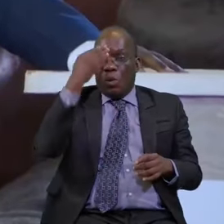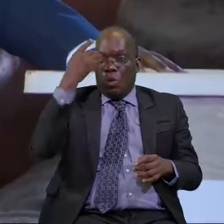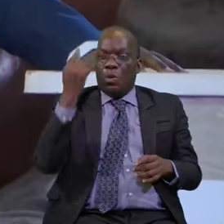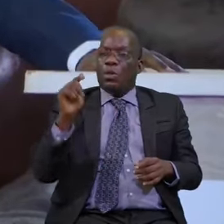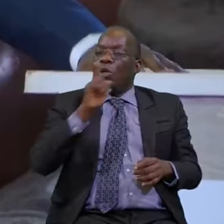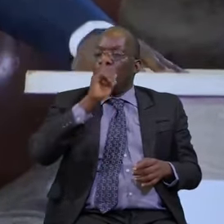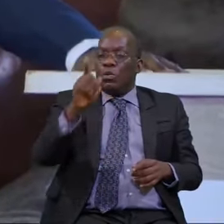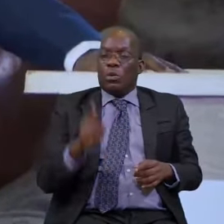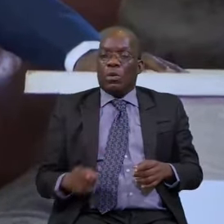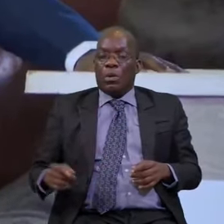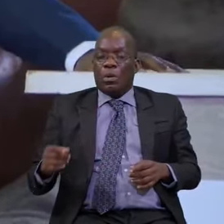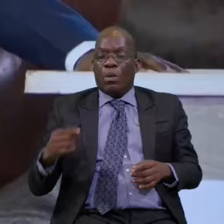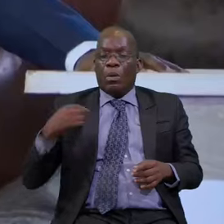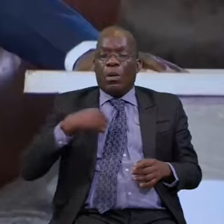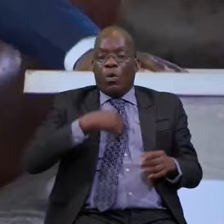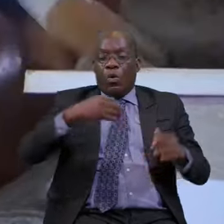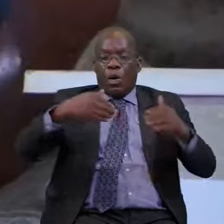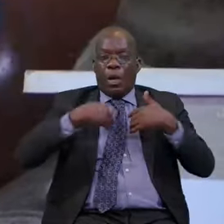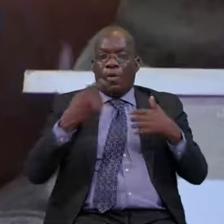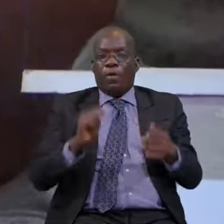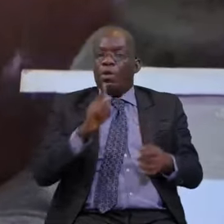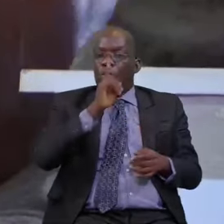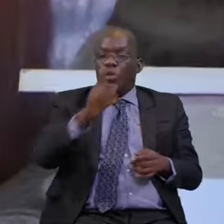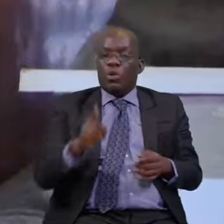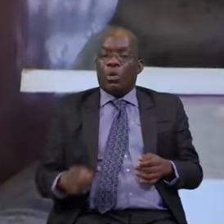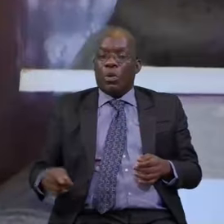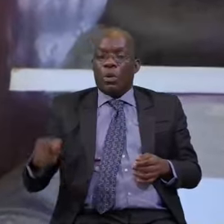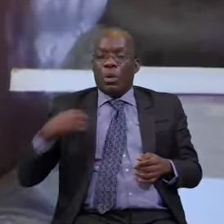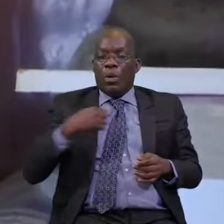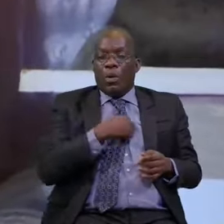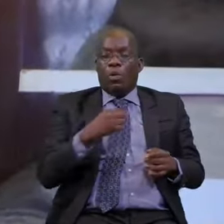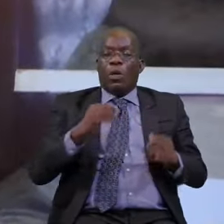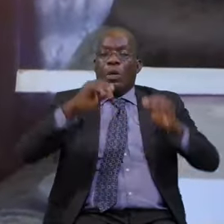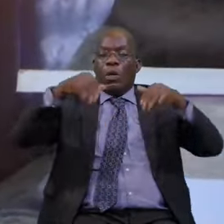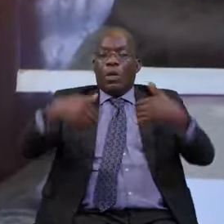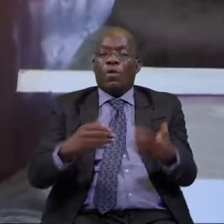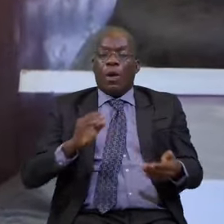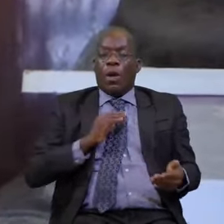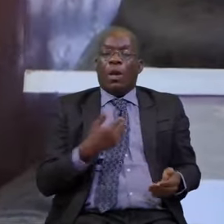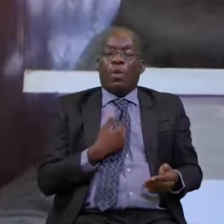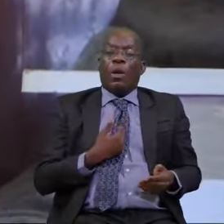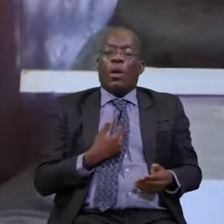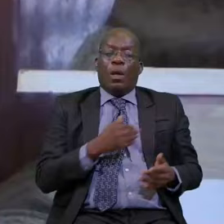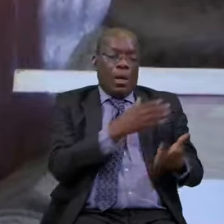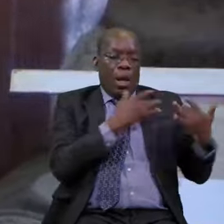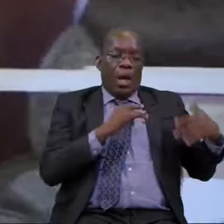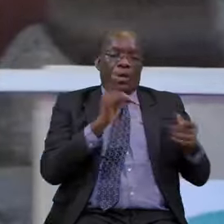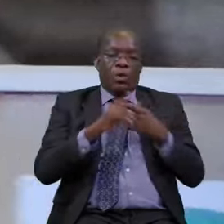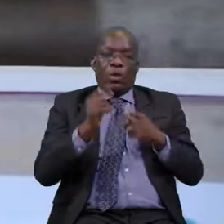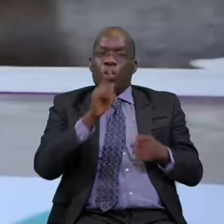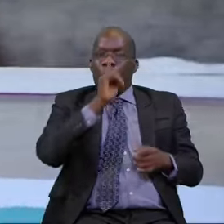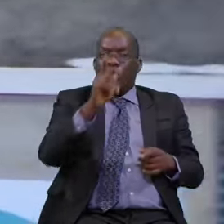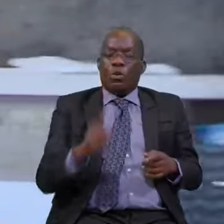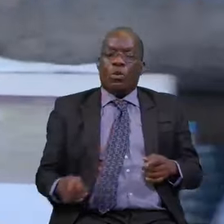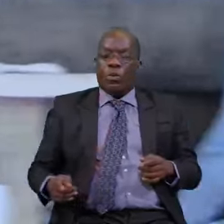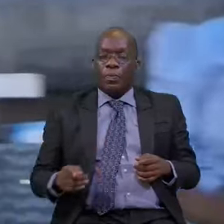vérité. Nous avons la vérité. Et la vérité nous est remise. Mais